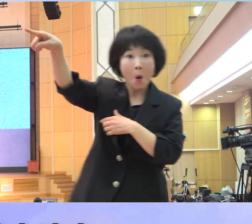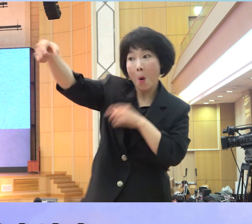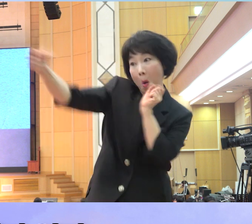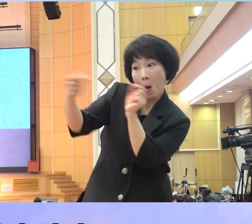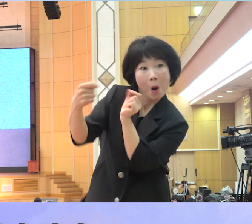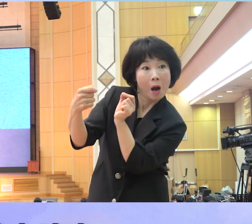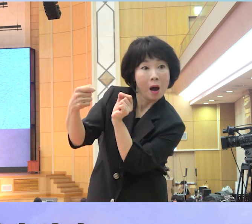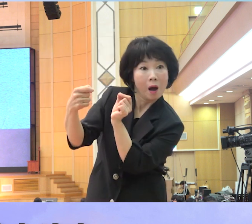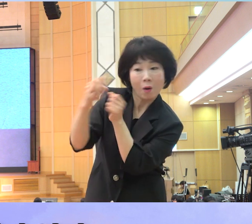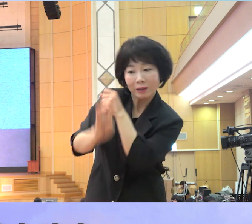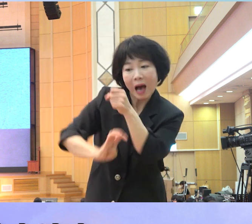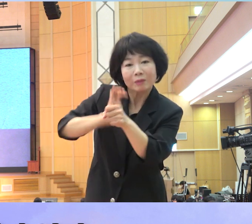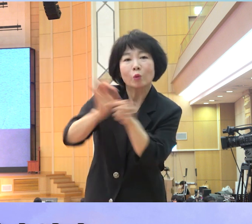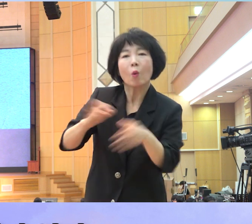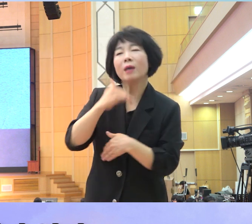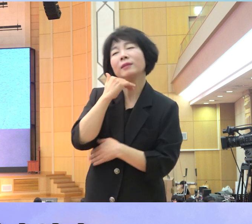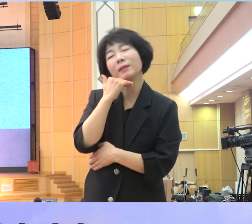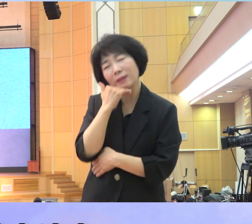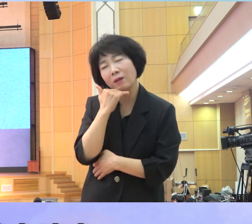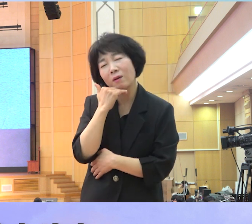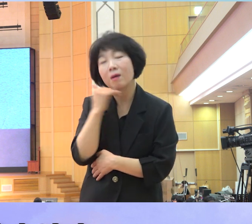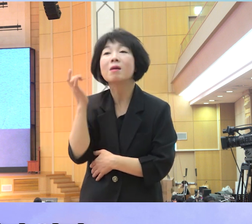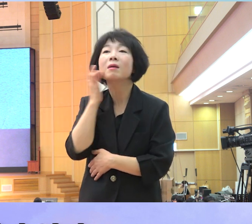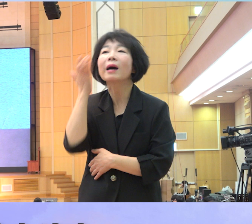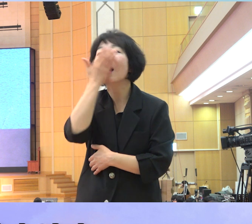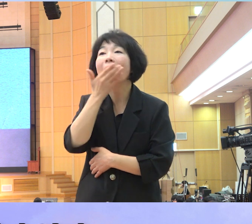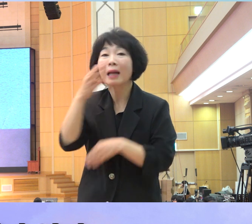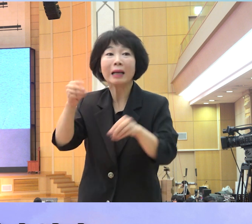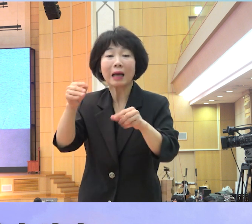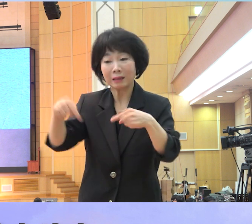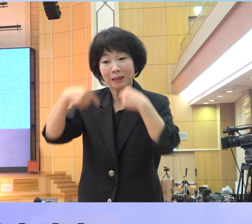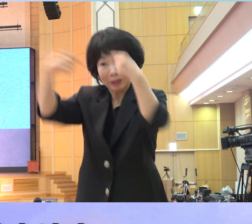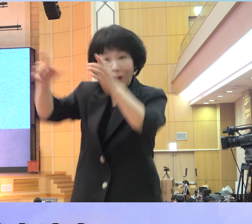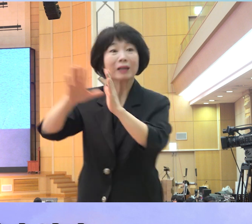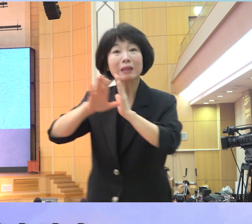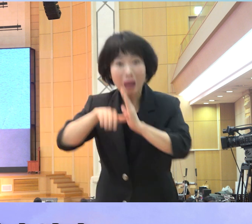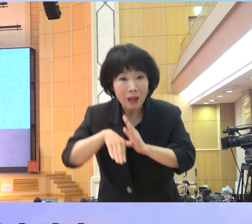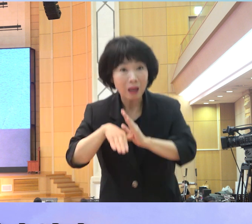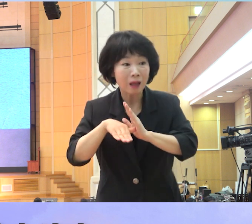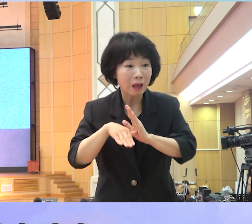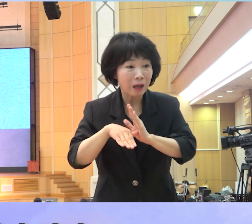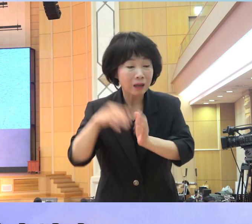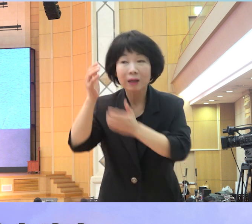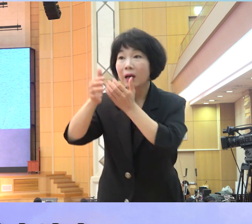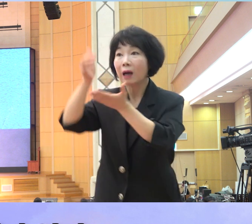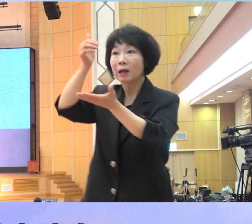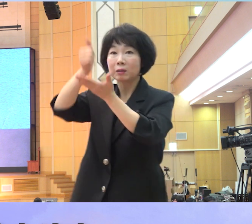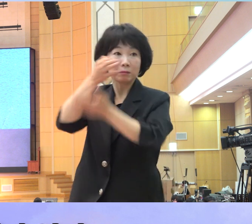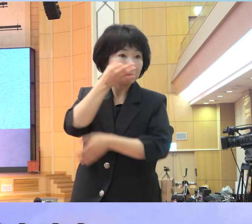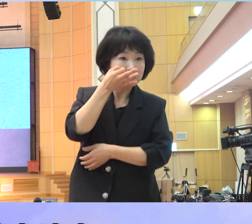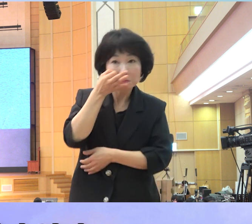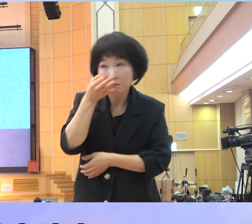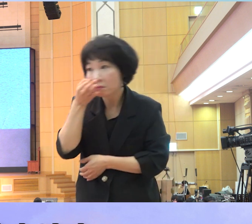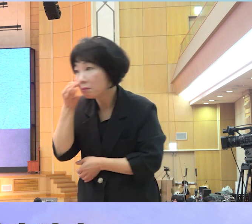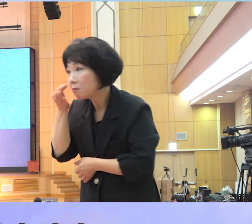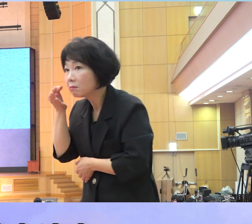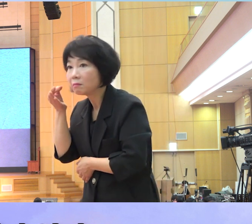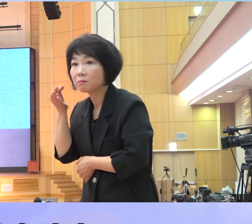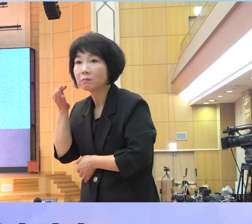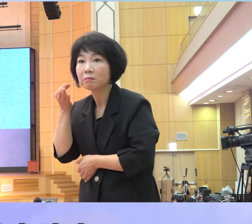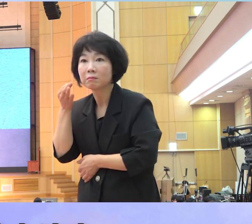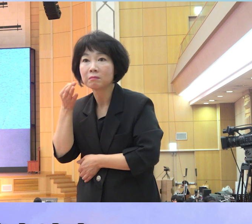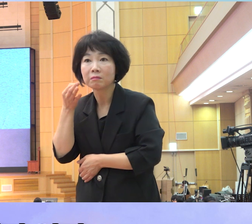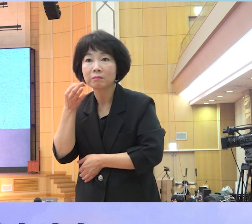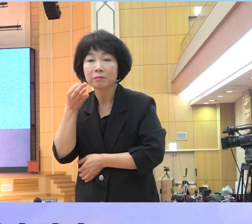40년을 기다린 그 가나안 땅에 들어가는 그 순간에도 하나님께서는 여리고성 앞에